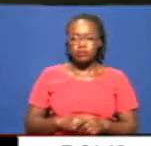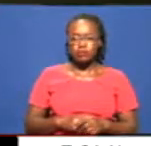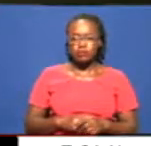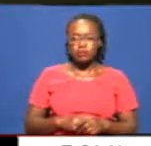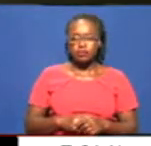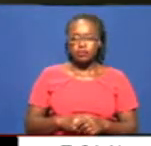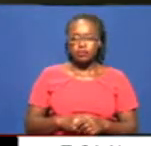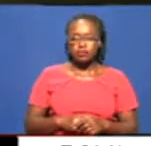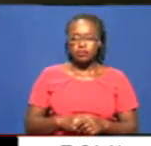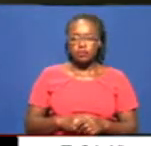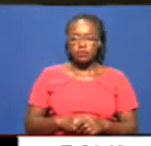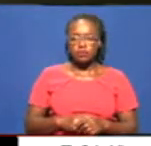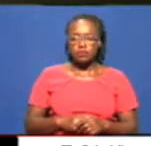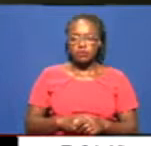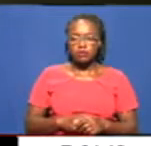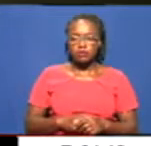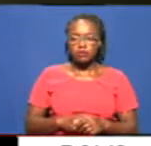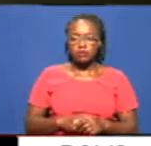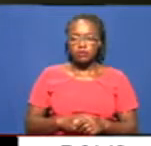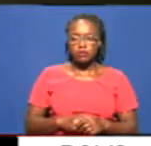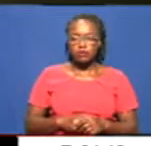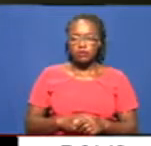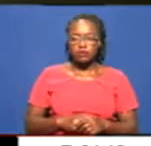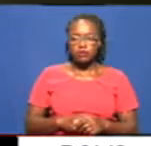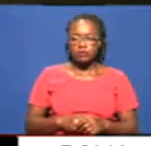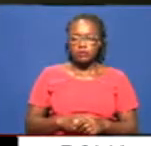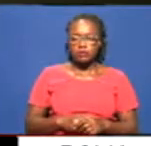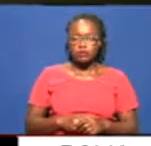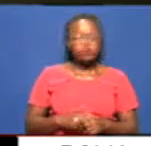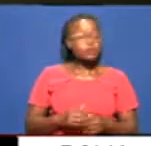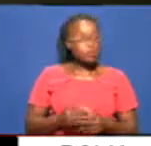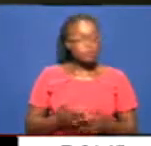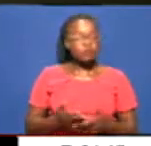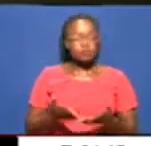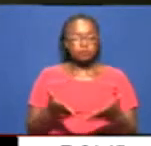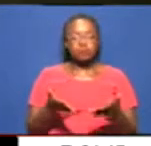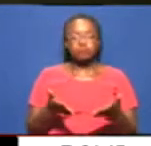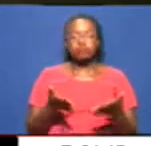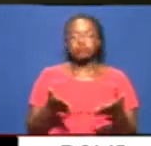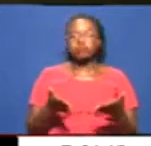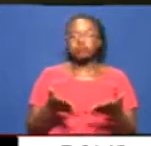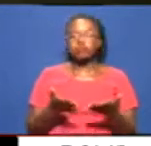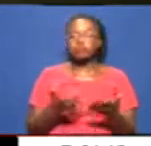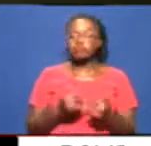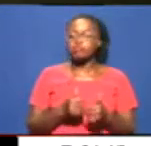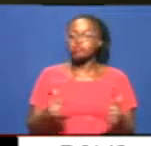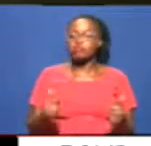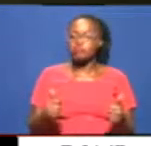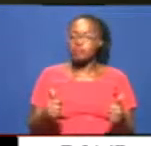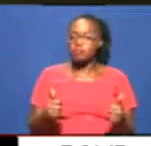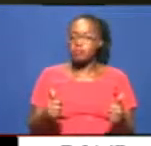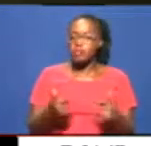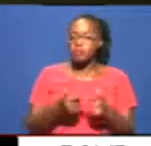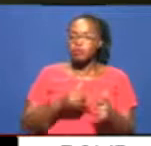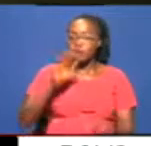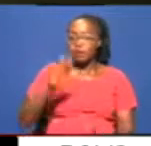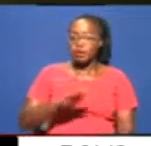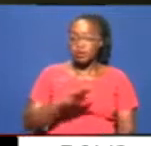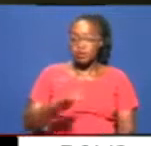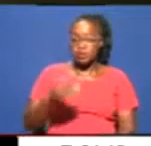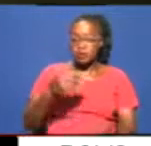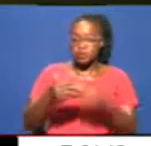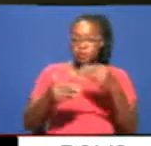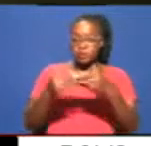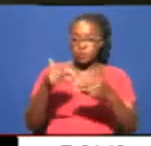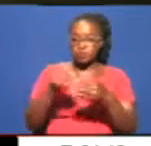Na bila shaka mwenzangu Sarafina Robi, tunakupata kwa njia iliyoshwari kabisa kutoka majengo ya bunge,